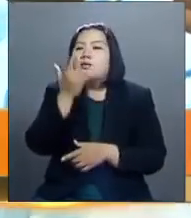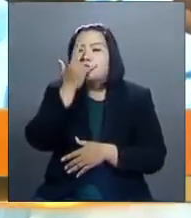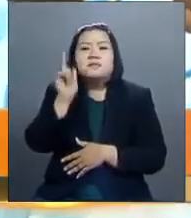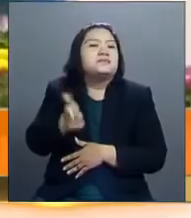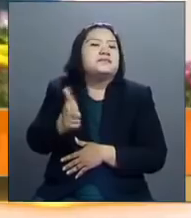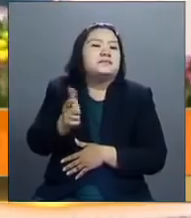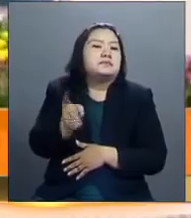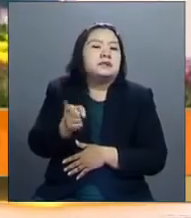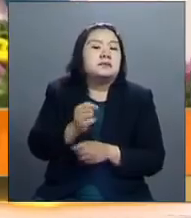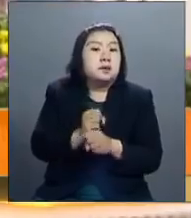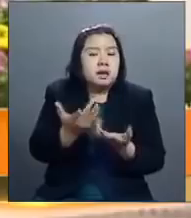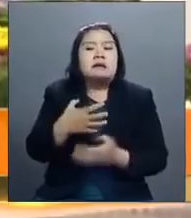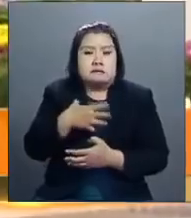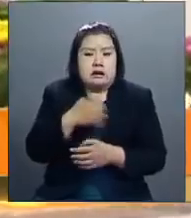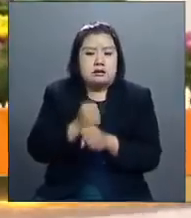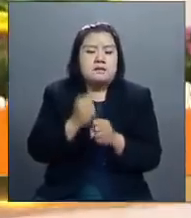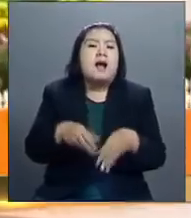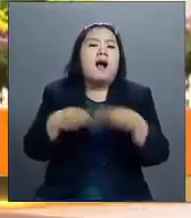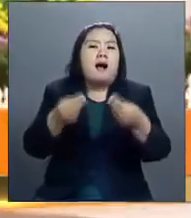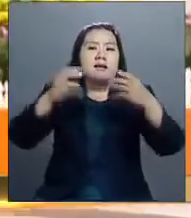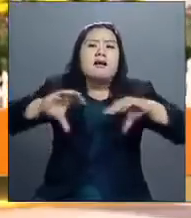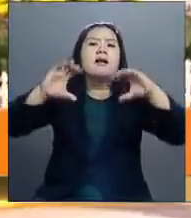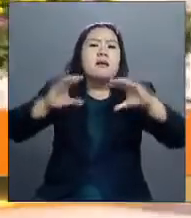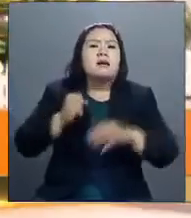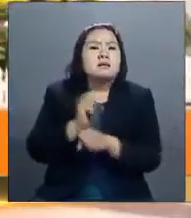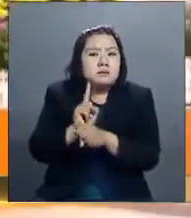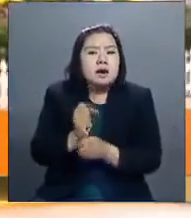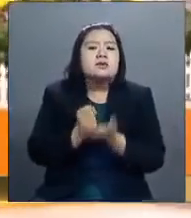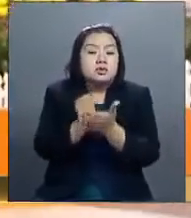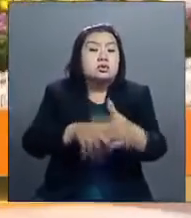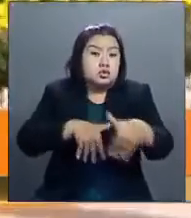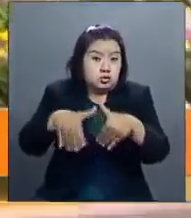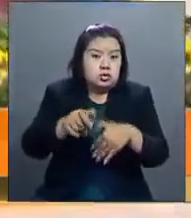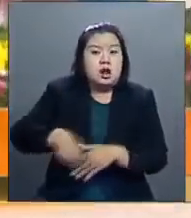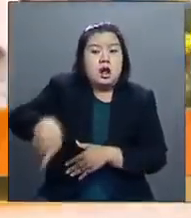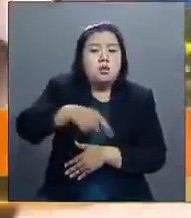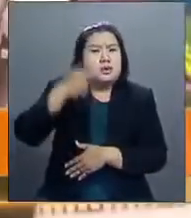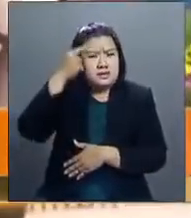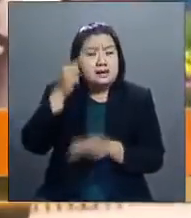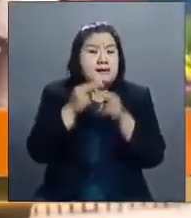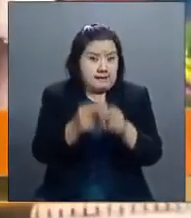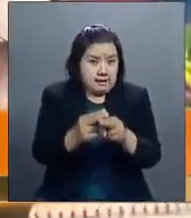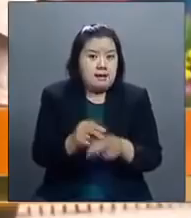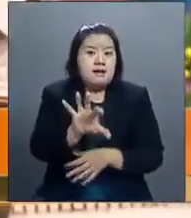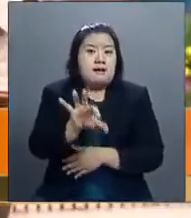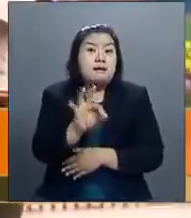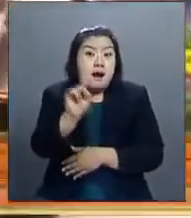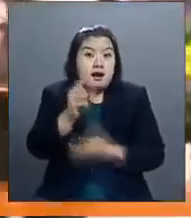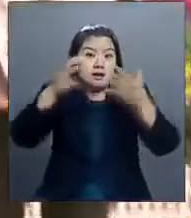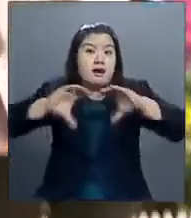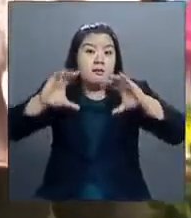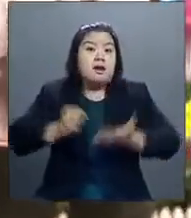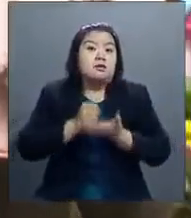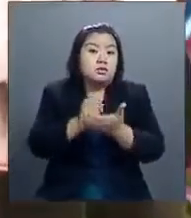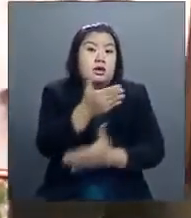ำงานเพื่อประชาชนจนกว่าจะมีรัฐบาลใหม่ซึ่งถือเป็นหน้าที่ของทุกคนต้องพิจารณาเลือกรัฐบาลใหม่เข้ามาทำงานเพื่อให้ประเทศเดิน